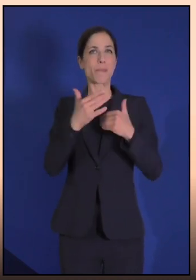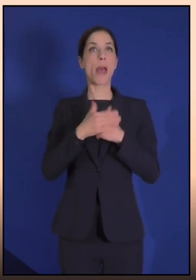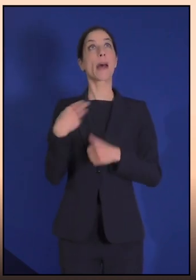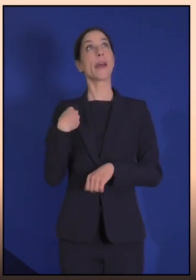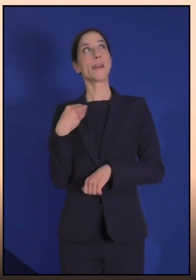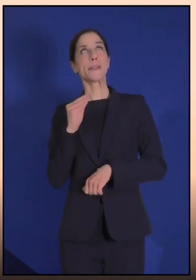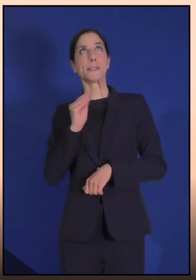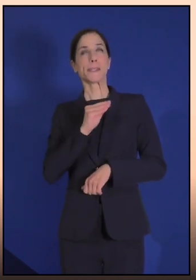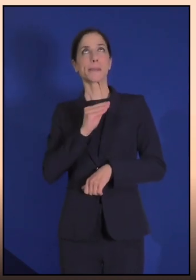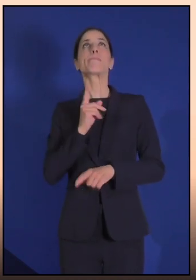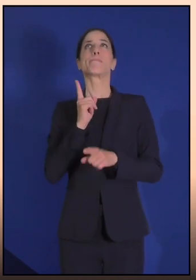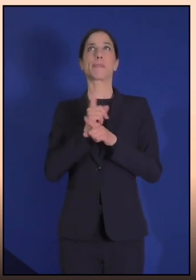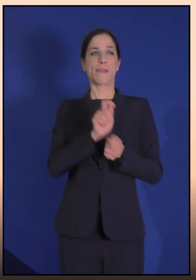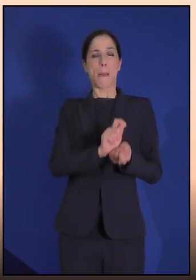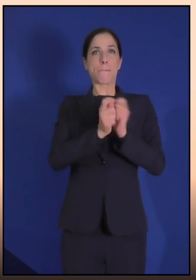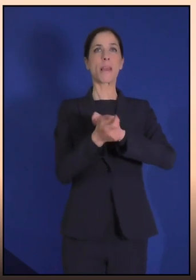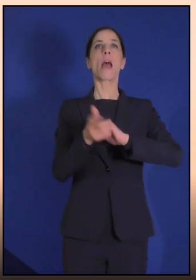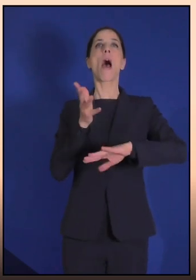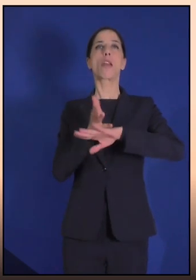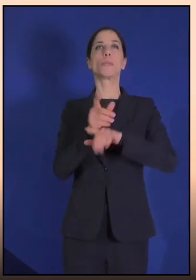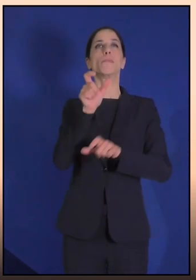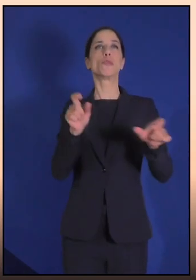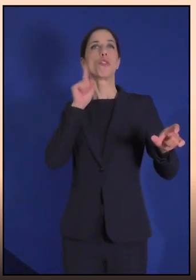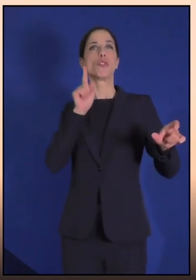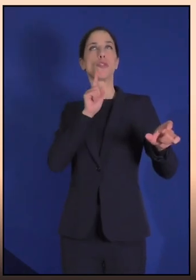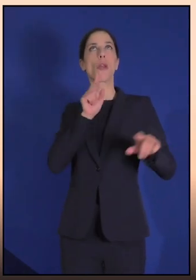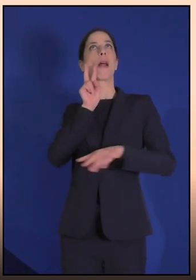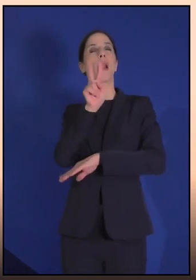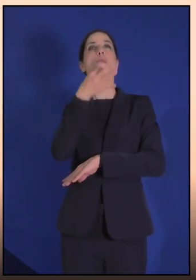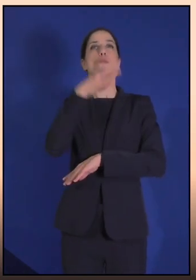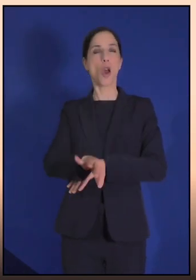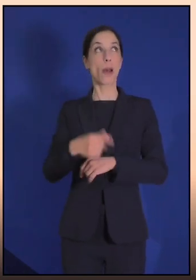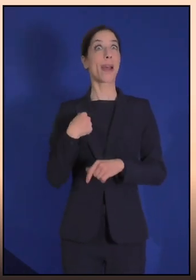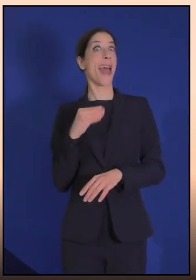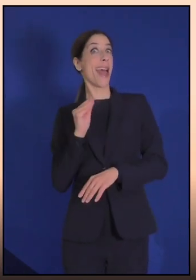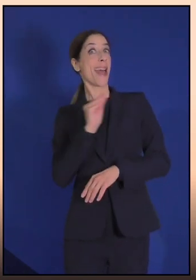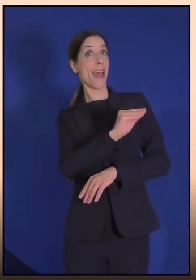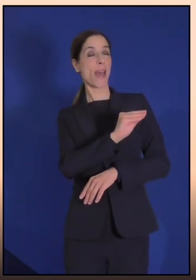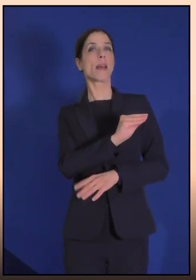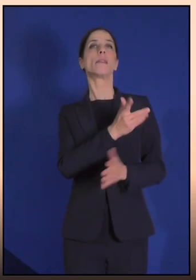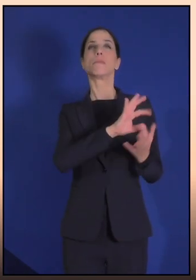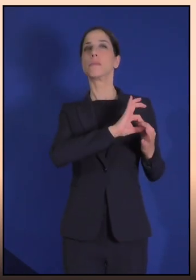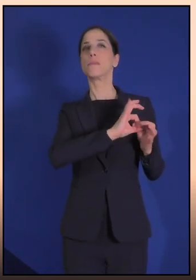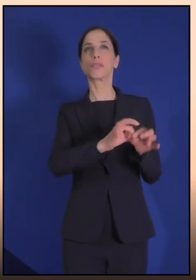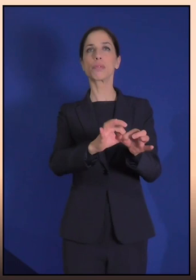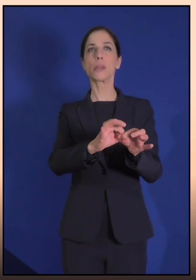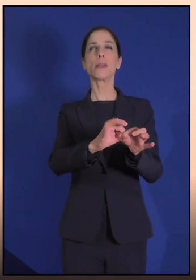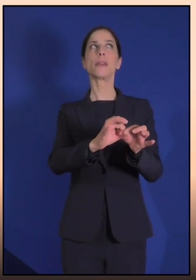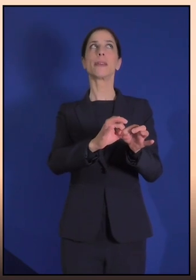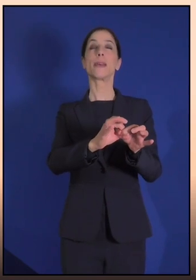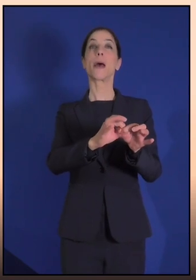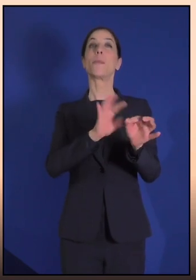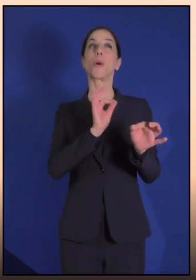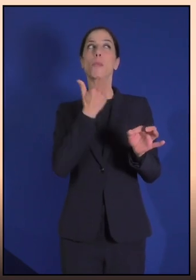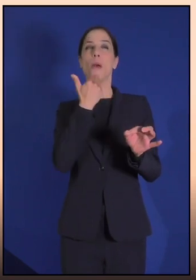diventare accessibili per le persone sorde. E quindi attraverso gli encomiabili